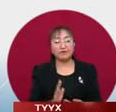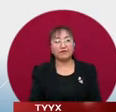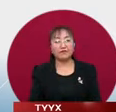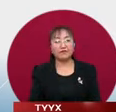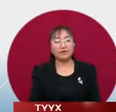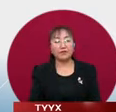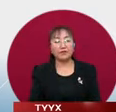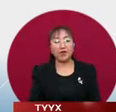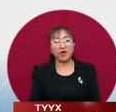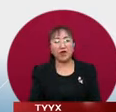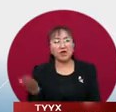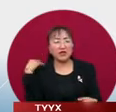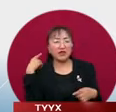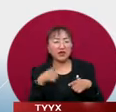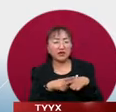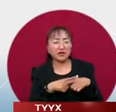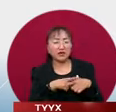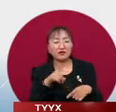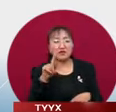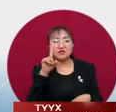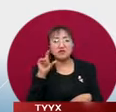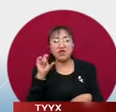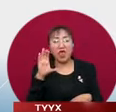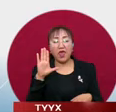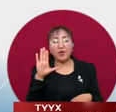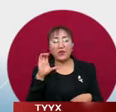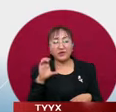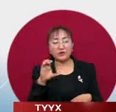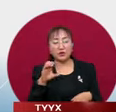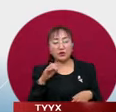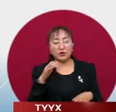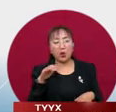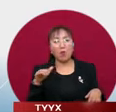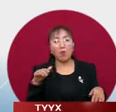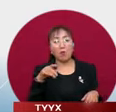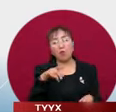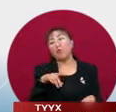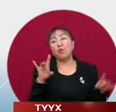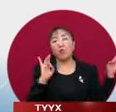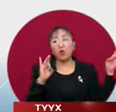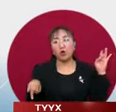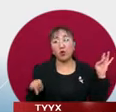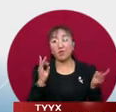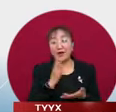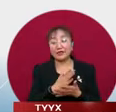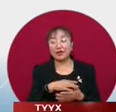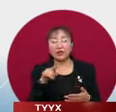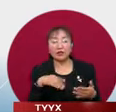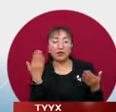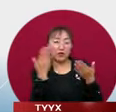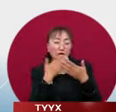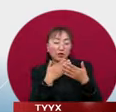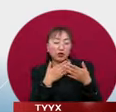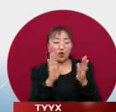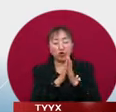тэгвэл Эртний Грект нь Зевс гэдэг бурхан байсан байна. Зевс гэдэг бурханыг бид нэр Куклтын кино, Уран сайхны кино,